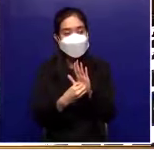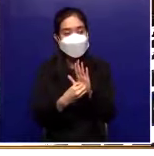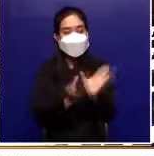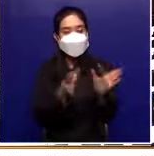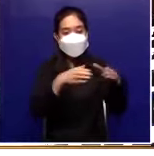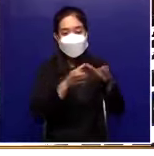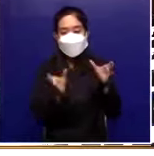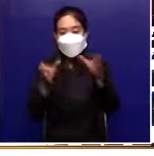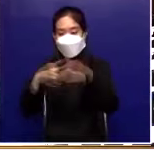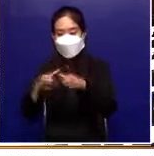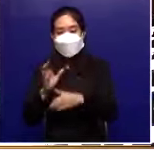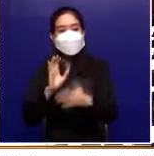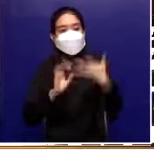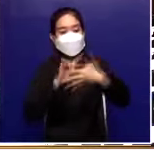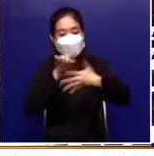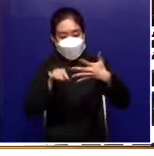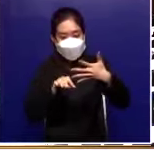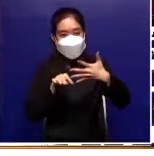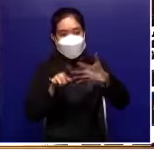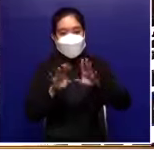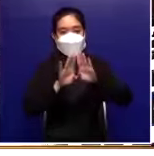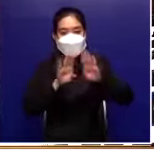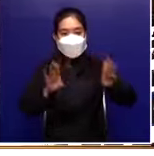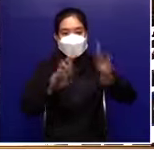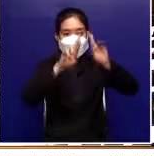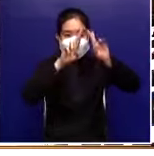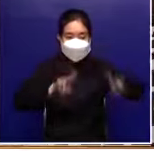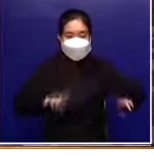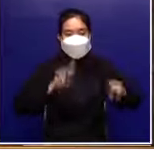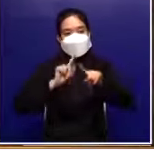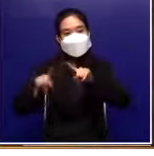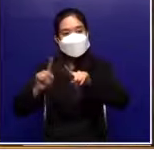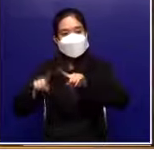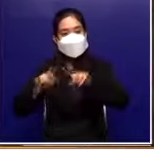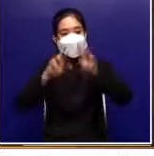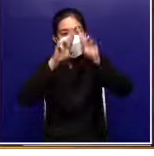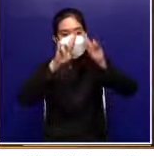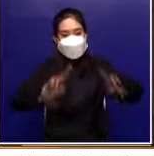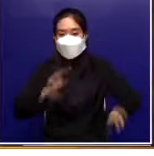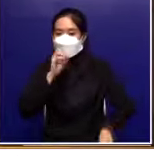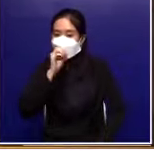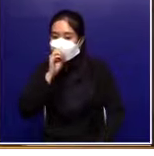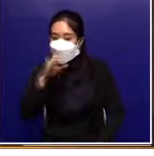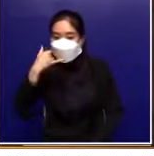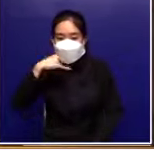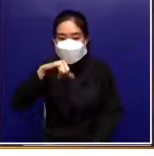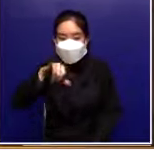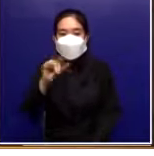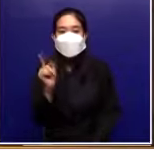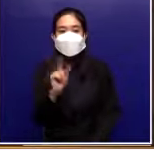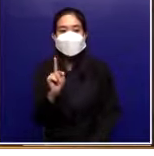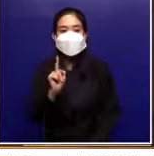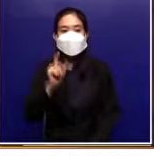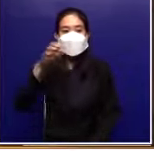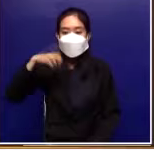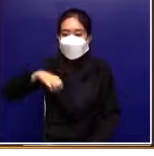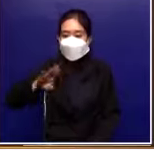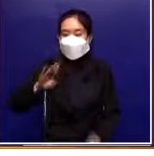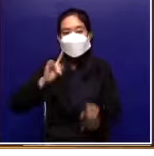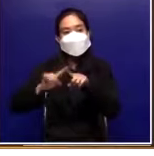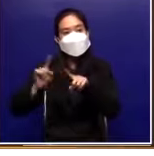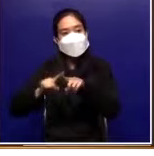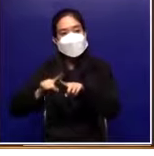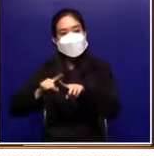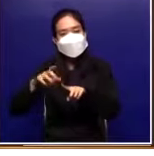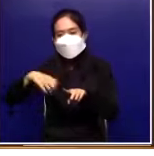ได้พรุ่งนี้หลายร้านค้าเขาก็เตรียมโทรศัพท์ไปบอกเลยท่านประธานครับว่าไม่ว่าจะเป็นธุรกิจที่เกี่ยวข้องกับพวกพิ